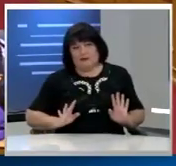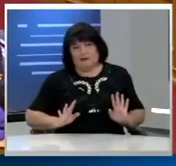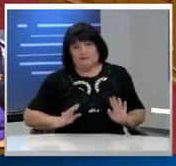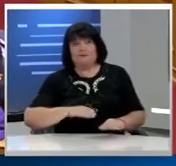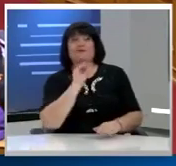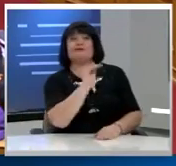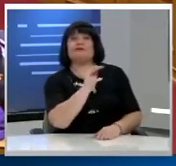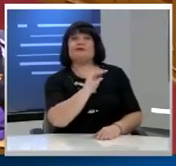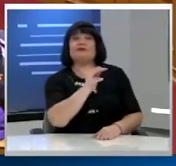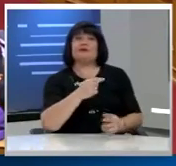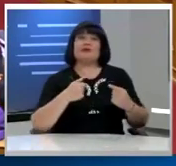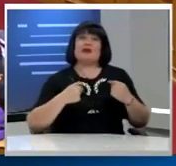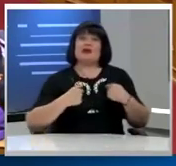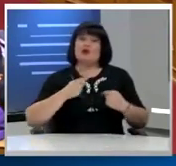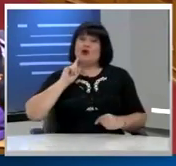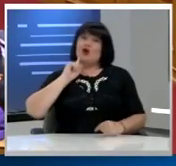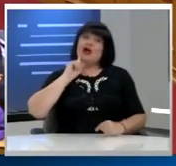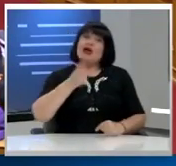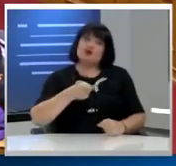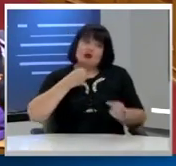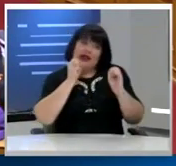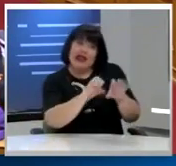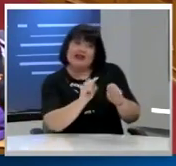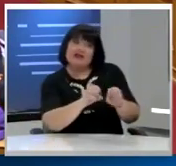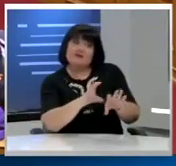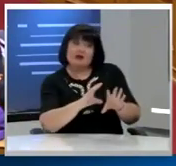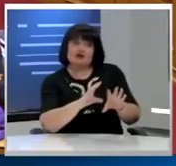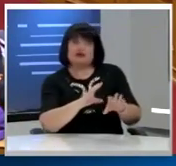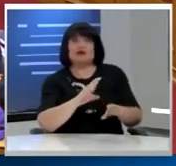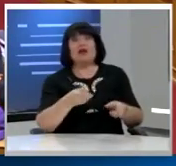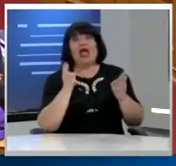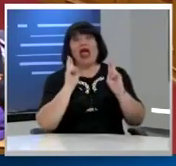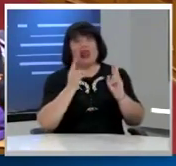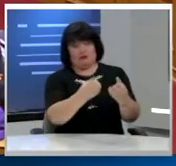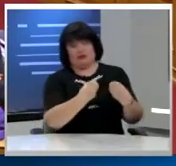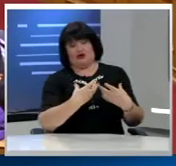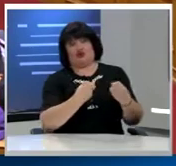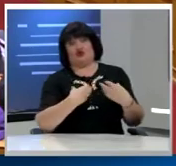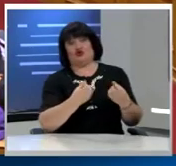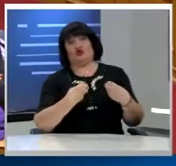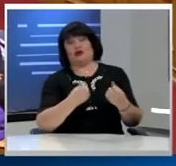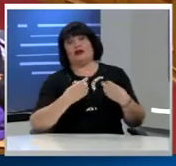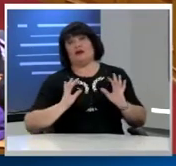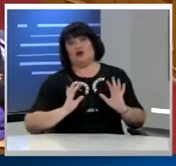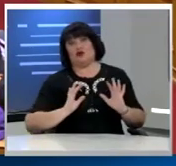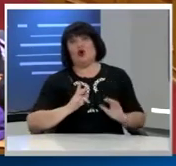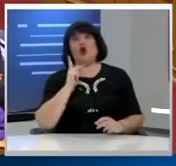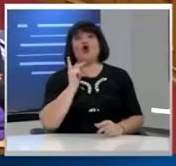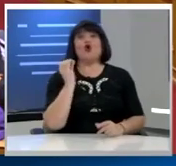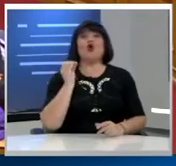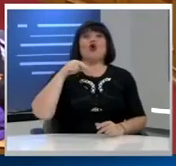κύριε Μητσοτάκη, και εγώ είχα δώσει εντολή στον κύριο Ρουμπάτη να σε ενημερώνει για όλα. Ελπίζω να κάνετε το ίδιο. Δεν ξέρω αν θα το κάνετε με τον κύριο